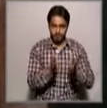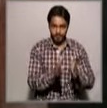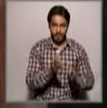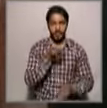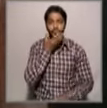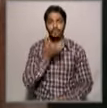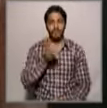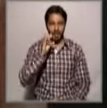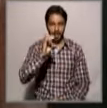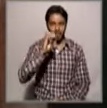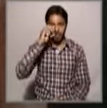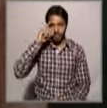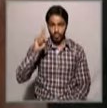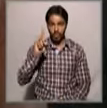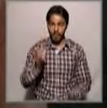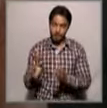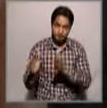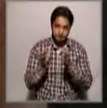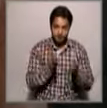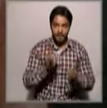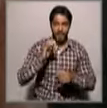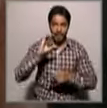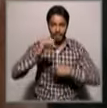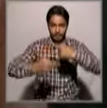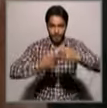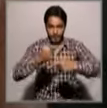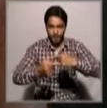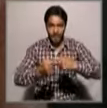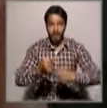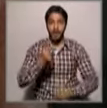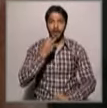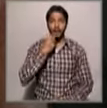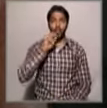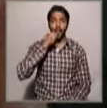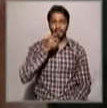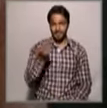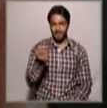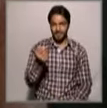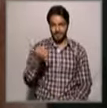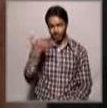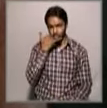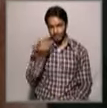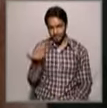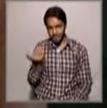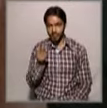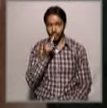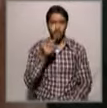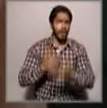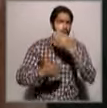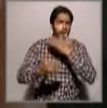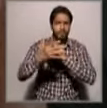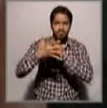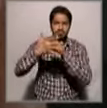عامر هيجاوبك ان شاء الله تعالى. مشكلة احمد يعني الهرم كان لفوق وبعدين بعد المنام اللي هو